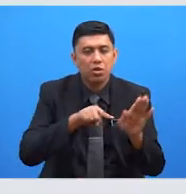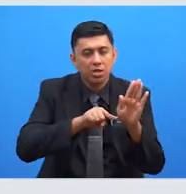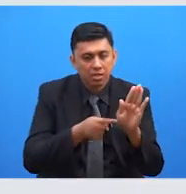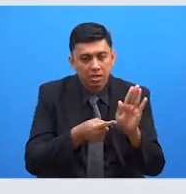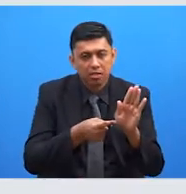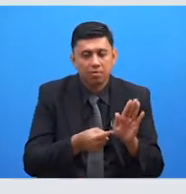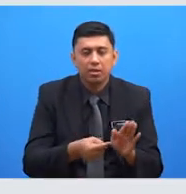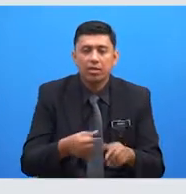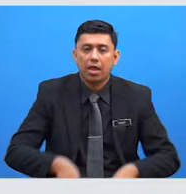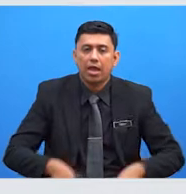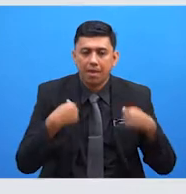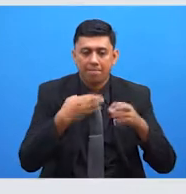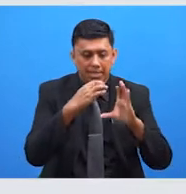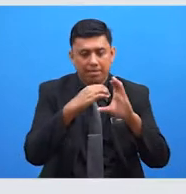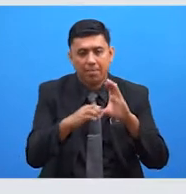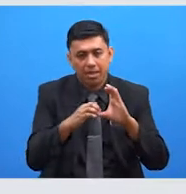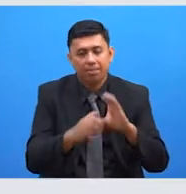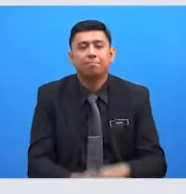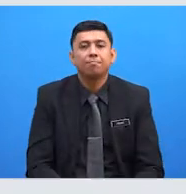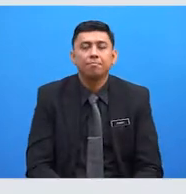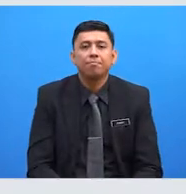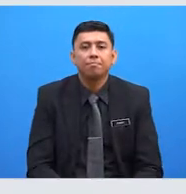memasukkan semula alamat email.